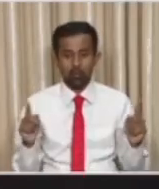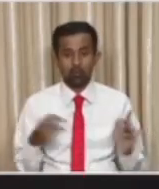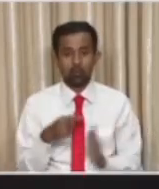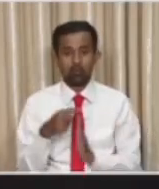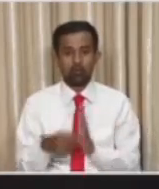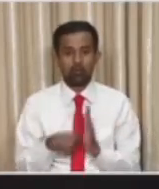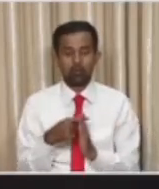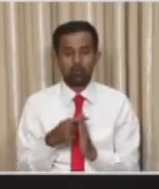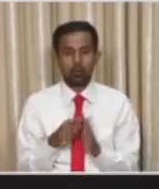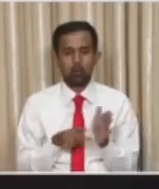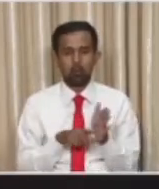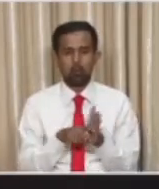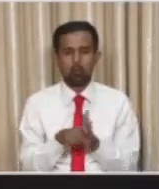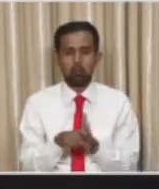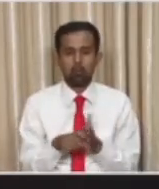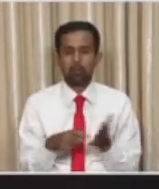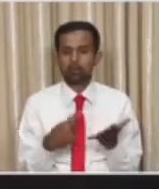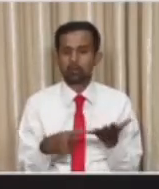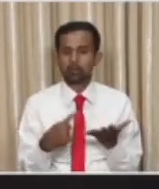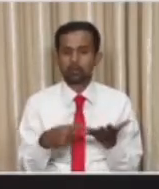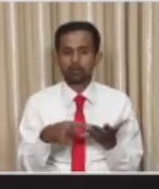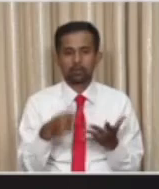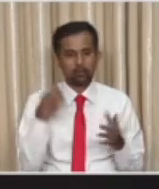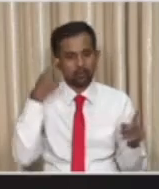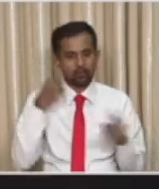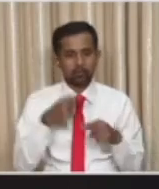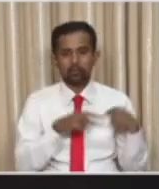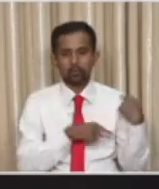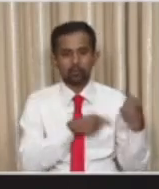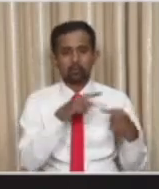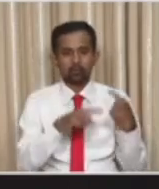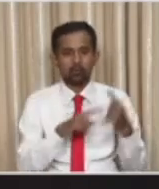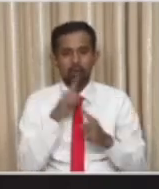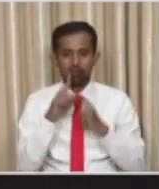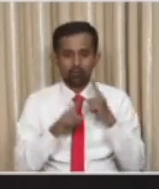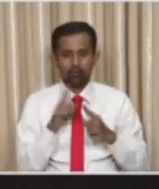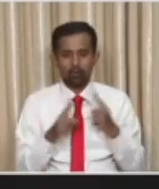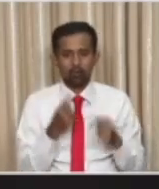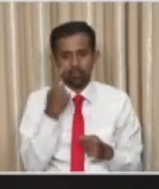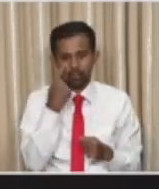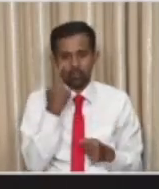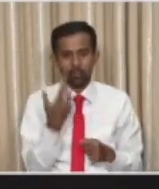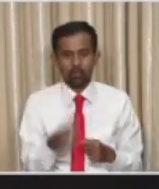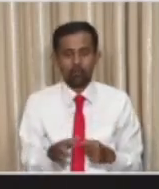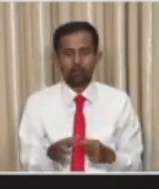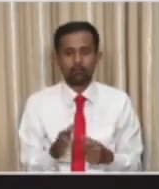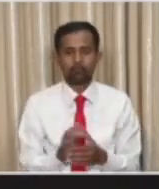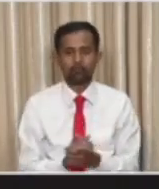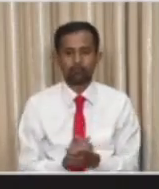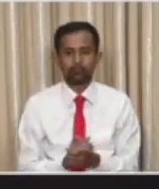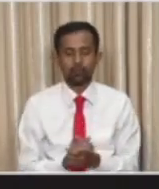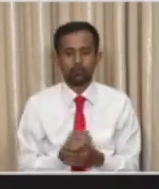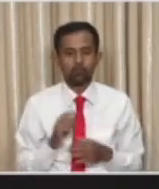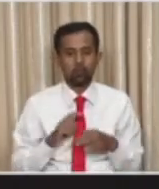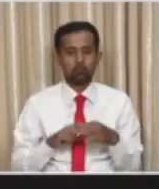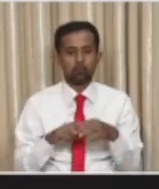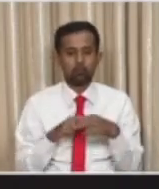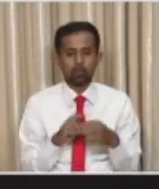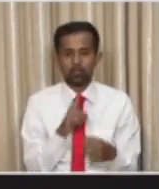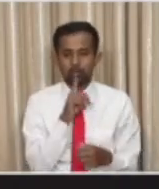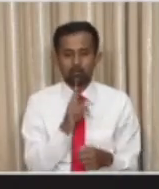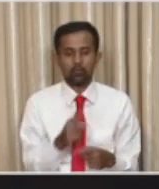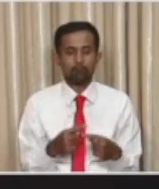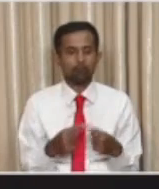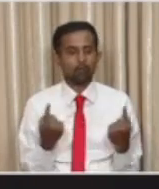රටේ පෞරාණික සම්පත් ගැන දිගින් දිගටම කතා වෙනවා අපි දැක්කා. හැබැයි මම මේ ප්‍රශ්නේ දකින්නේ ඉතාමත්